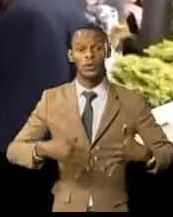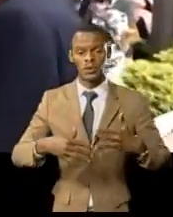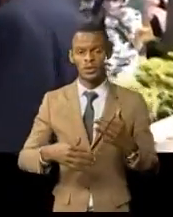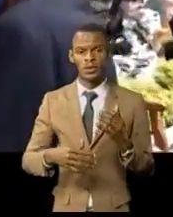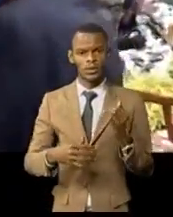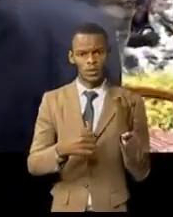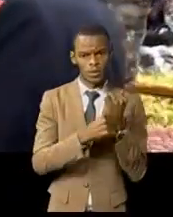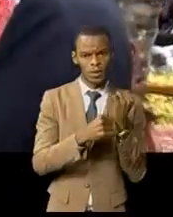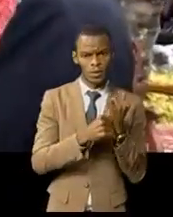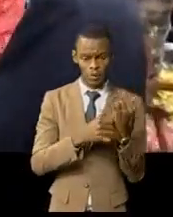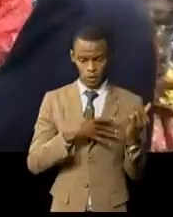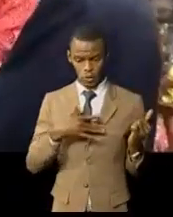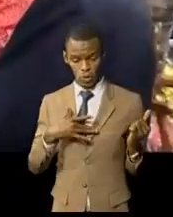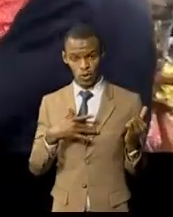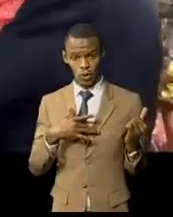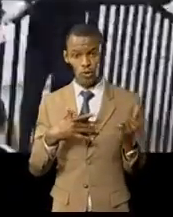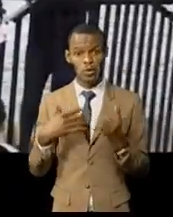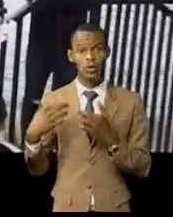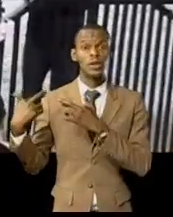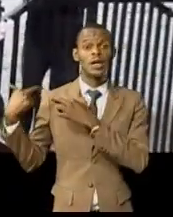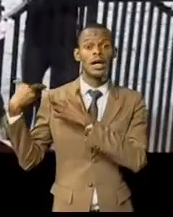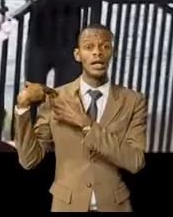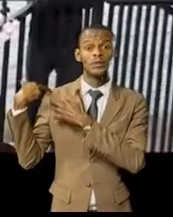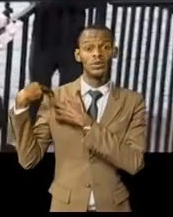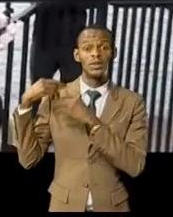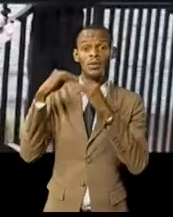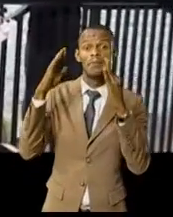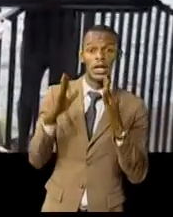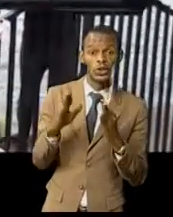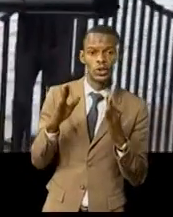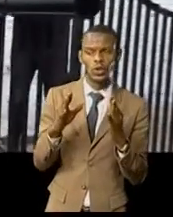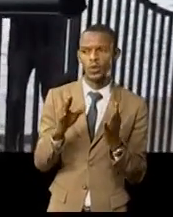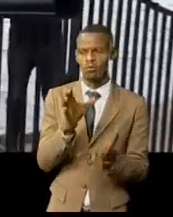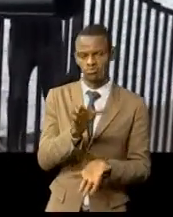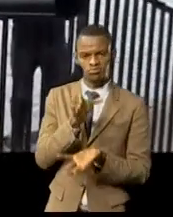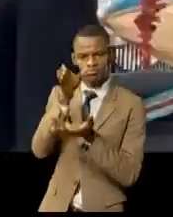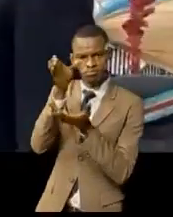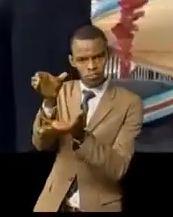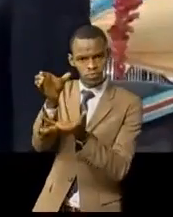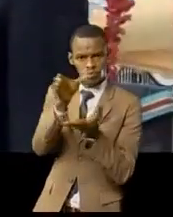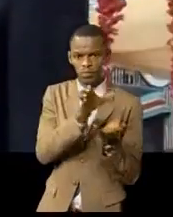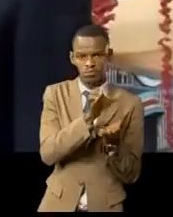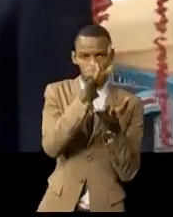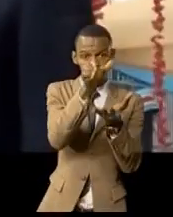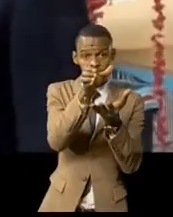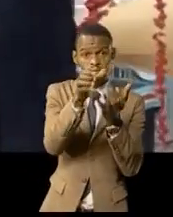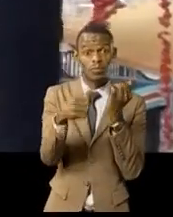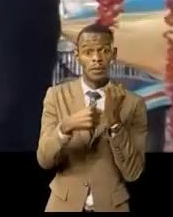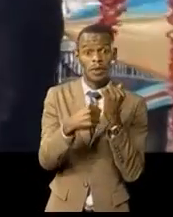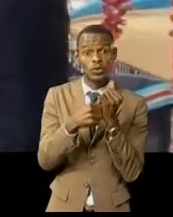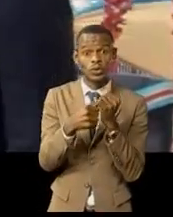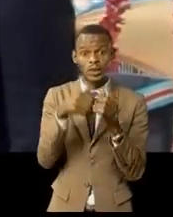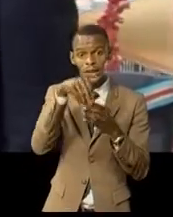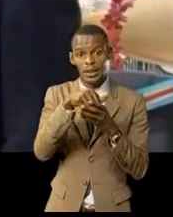Modeste Tchomba Lomango, a primé plusieurs personnalités du Sud Kivu qui se sont distinguées dans leur manière d'œuvrer, chacune dans son